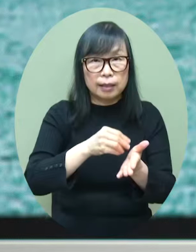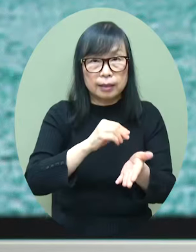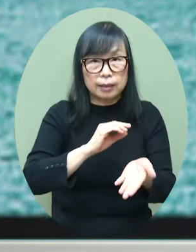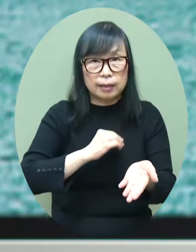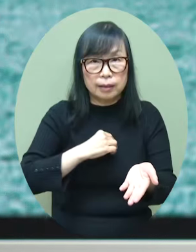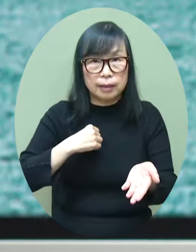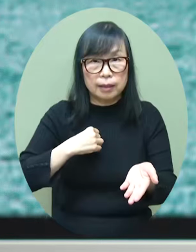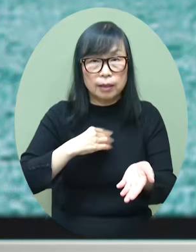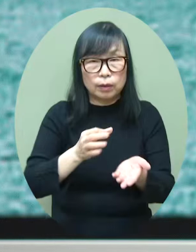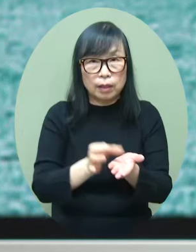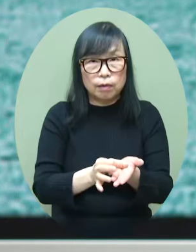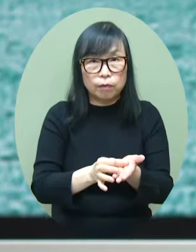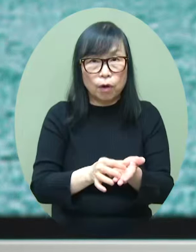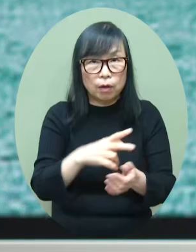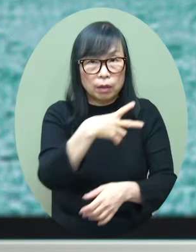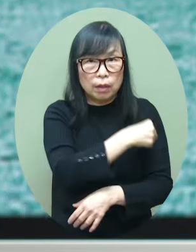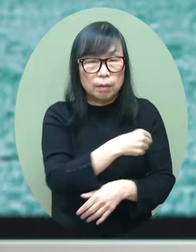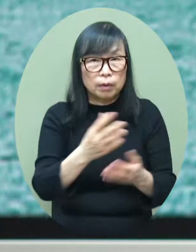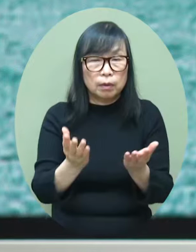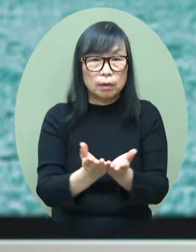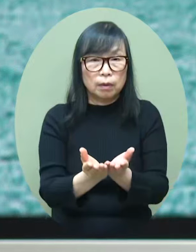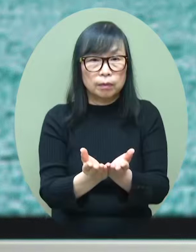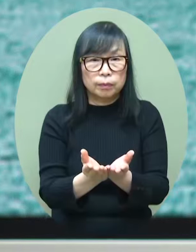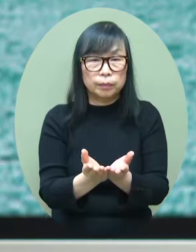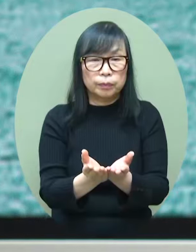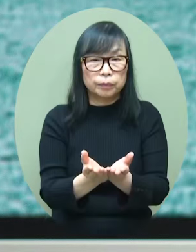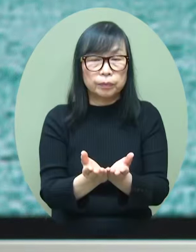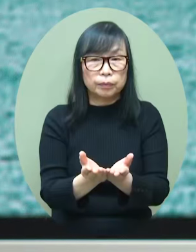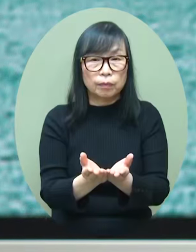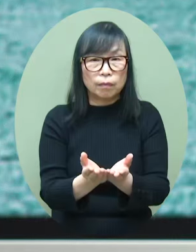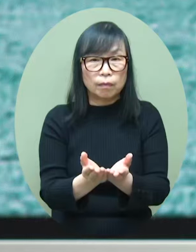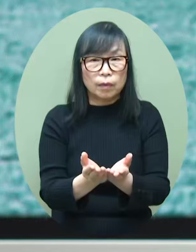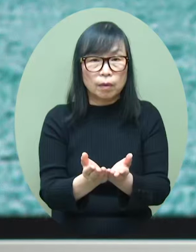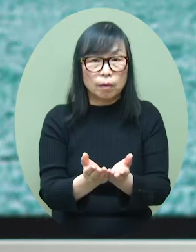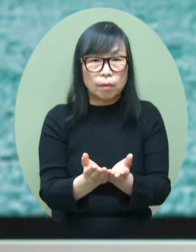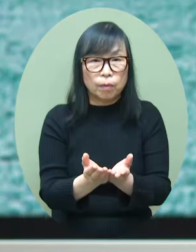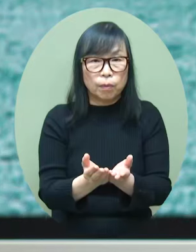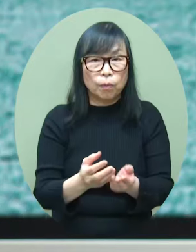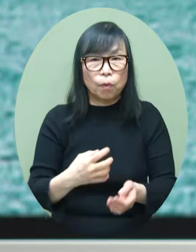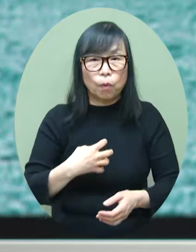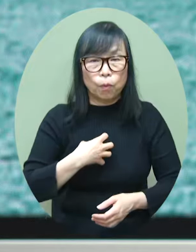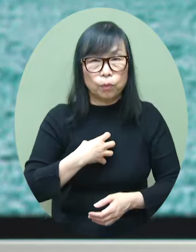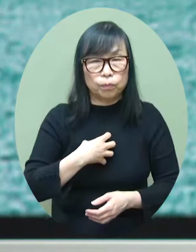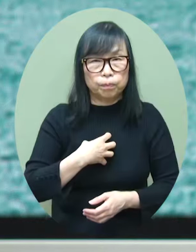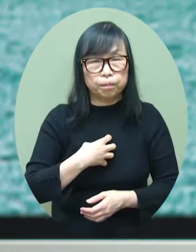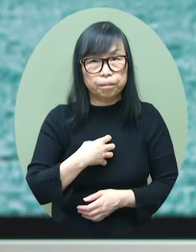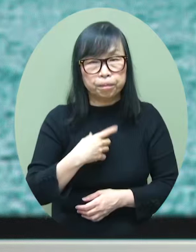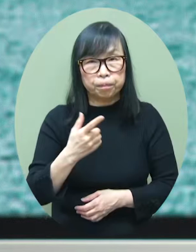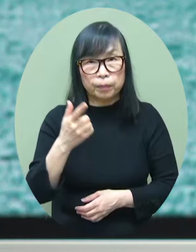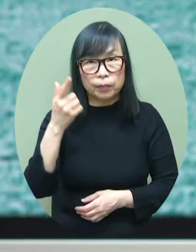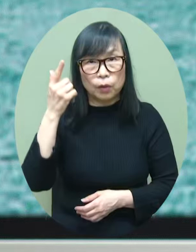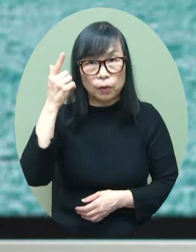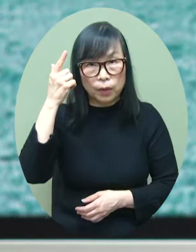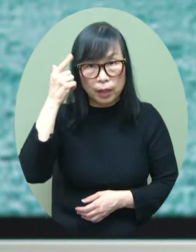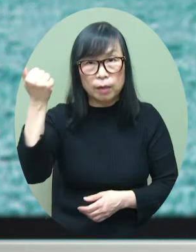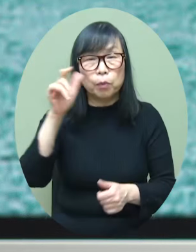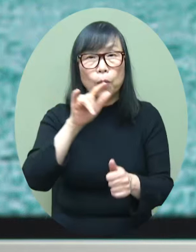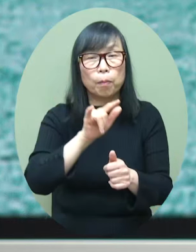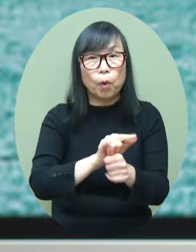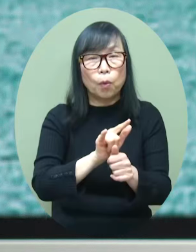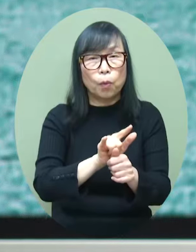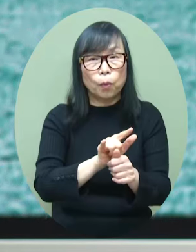推行的疫苗通行證呢，我覺得都是一個 即係希望係一個保護使